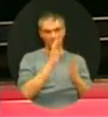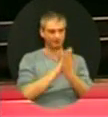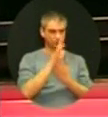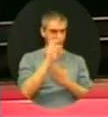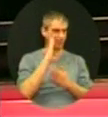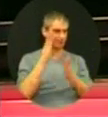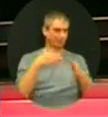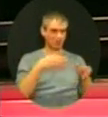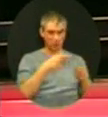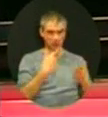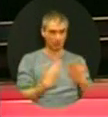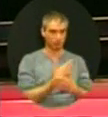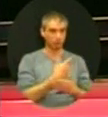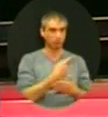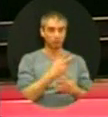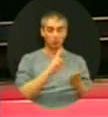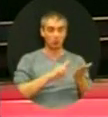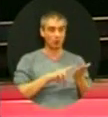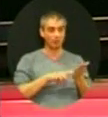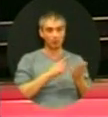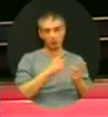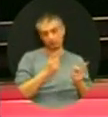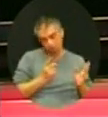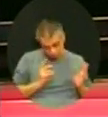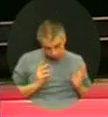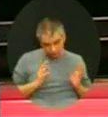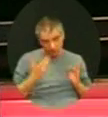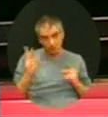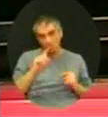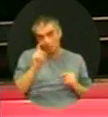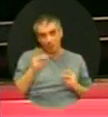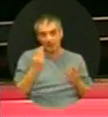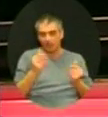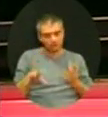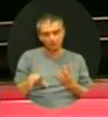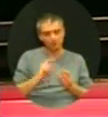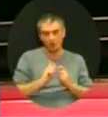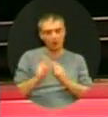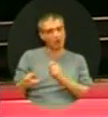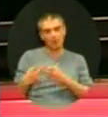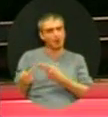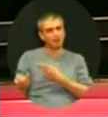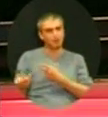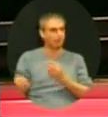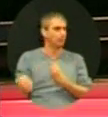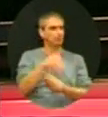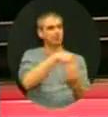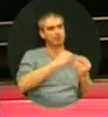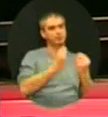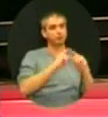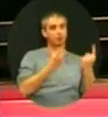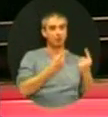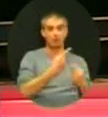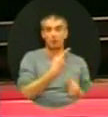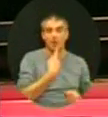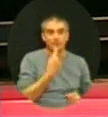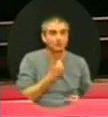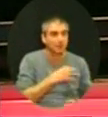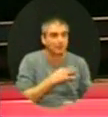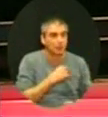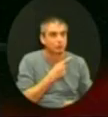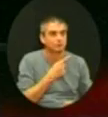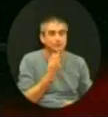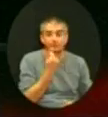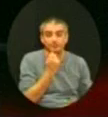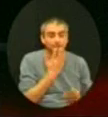הכסף ל-118 מיטות. קופת החולים בתורה, ככל הנראה, את הכסף הזה לא העביר על המיטות. אמר שר הבריאות דבר עוד יותר חמור,